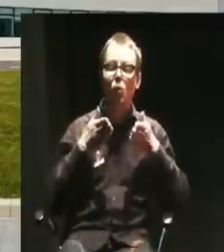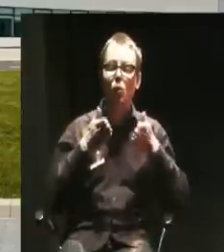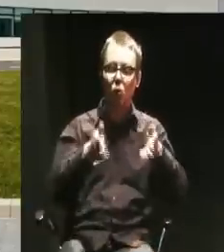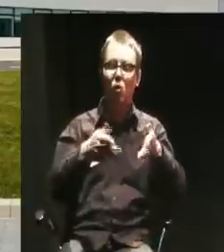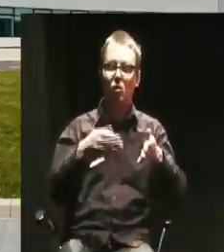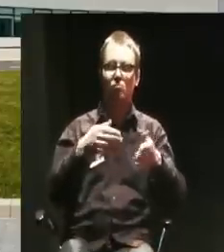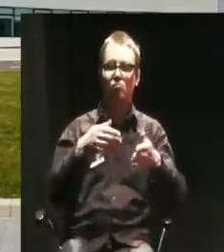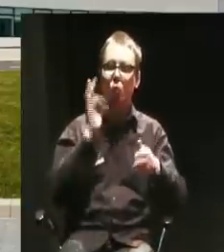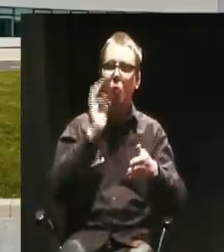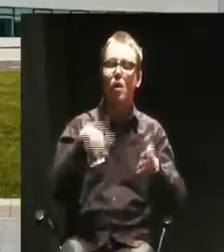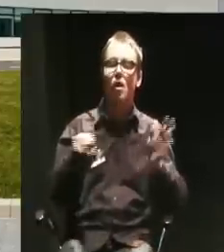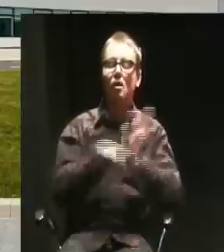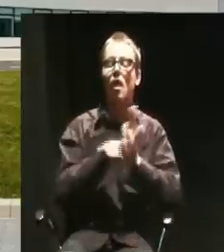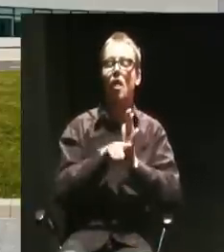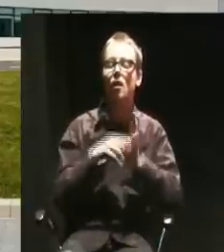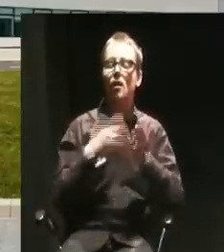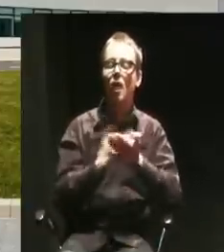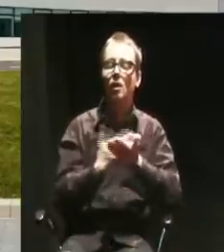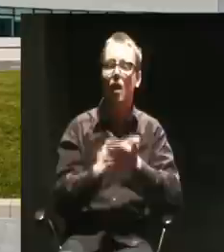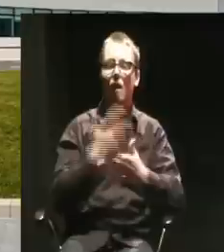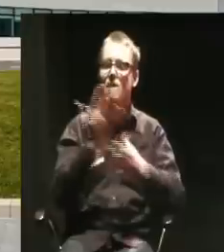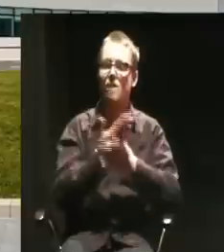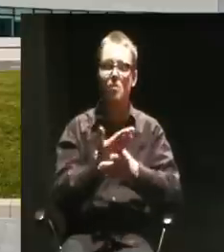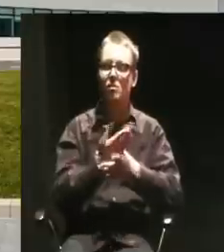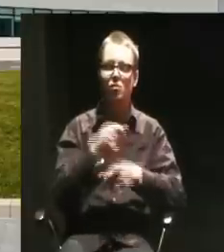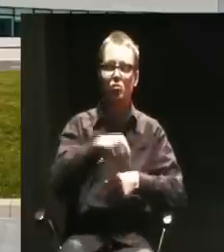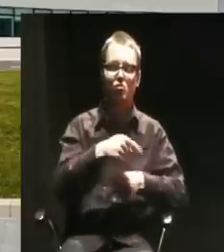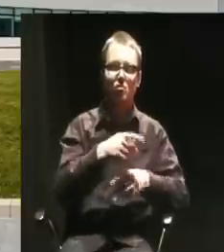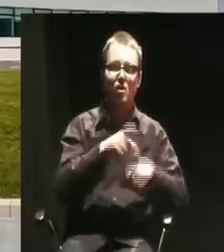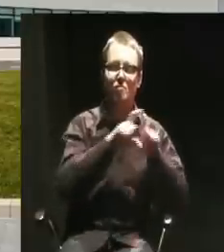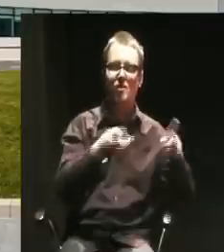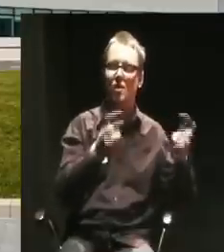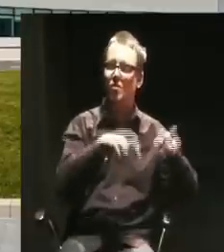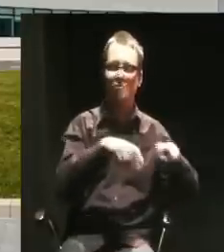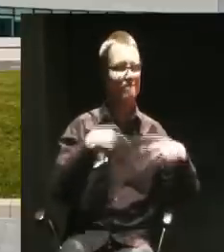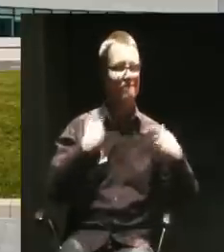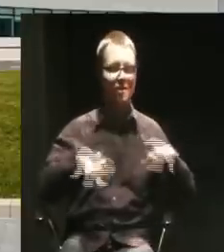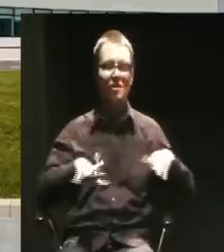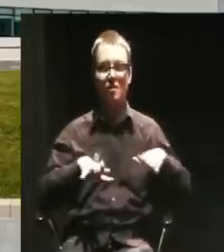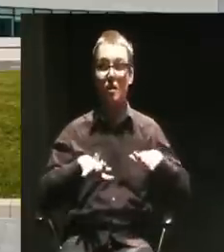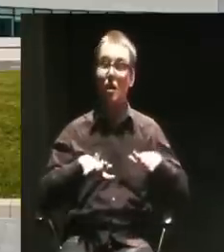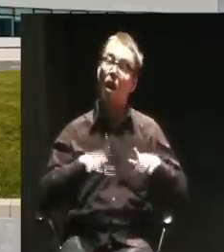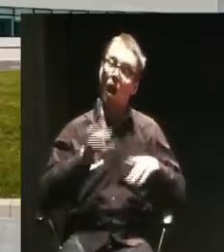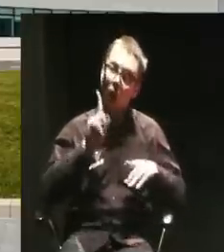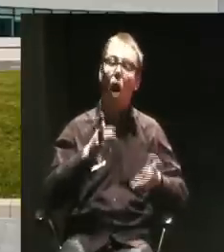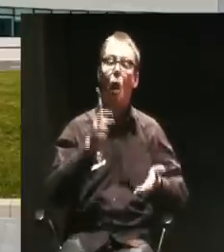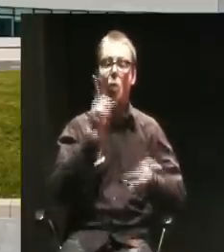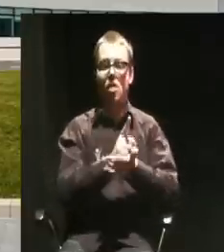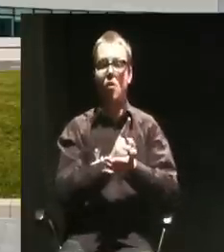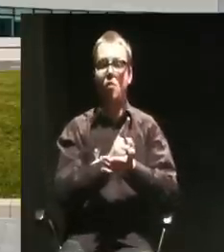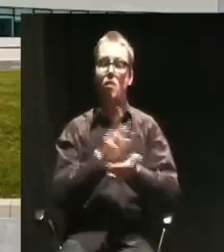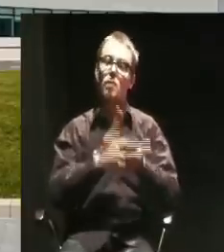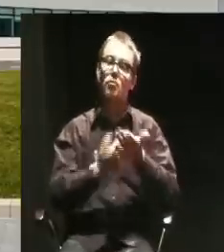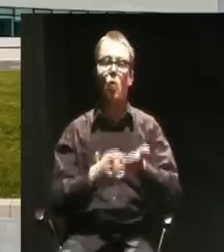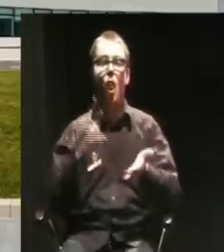biznes. Od jakiegoś czasu mamy lotnisko. Ja wiem, że część osób narzeka na to, że lotnisko jest małe, że jest mały ruch,